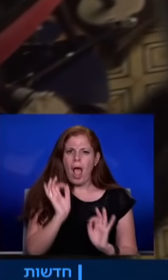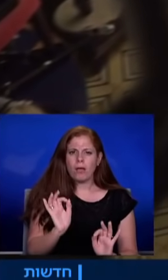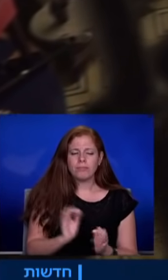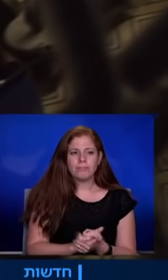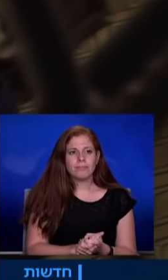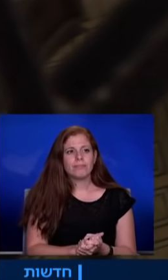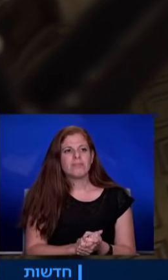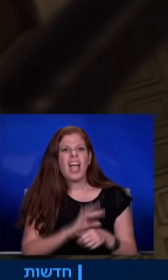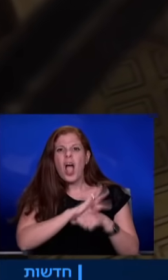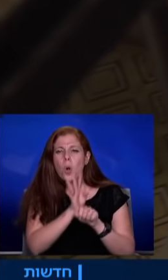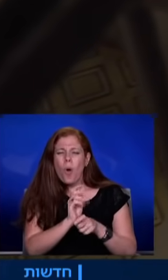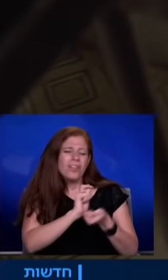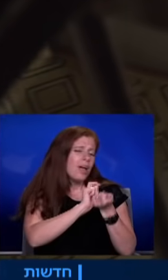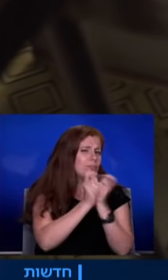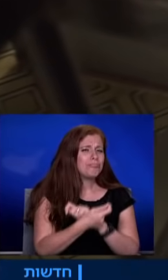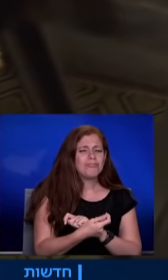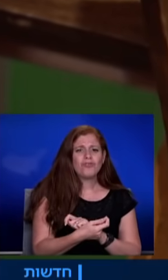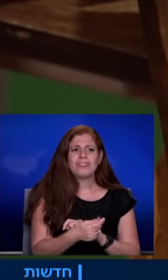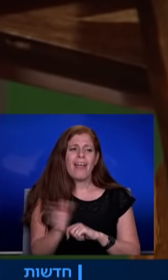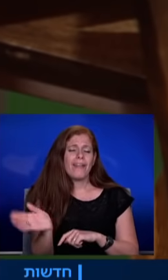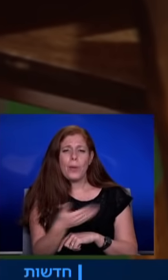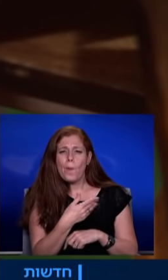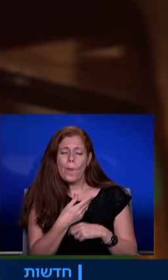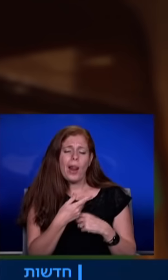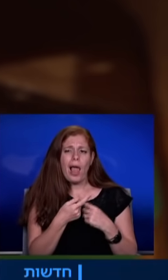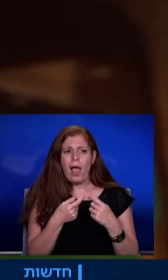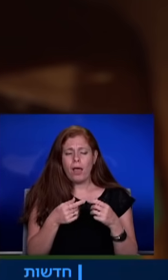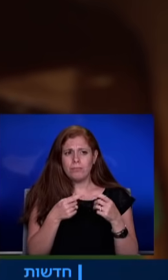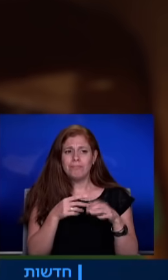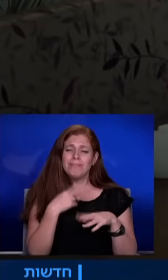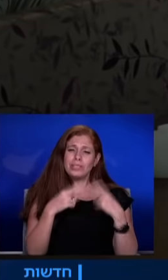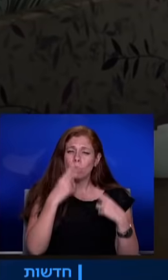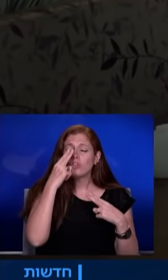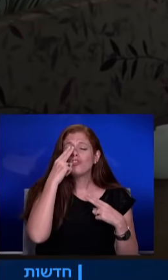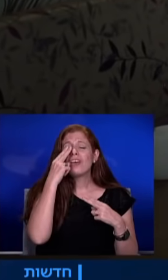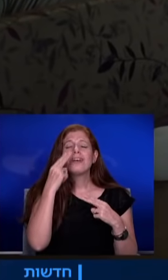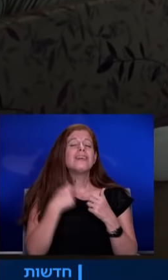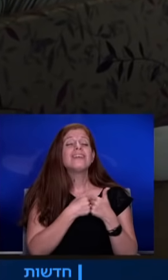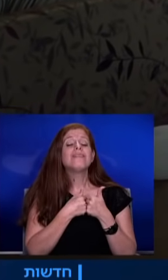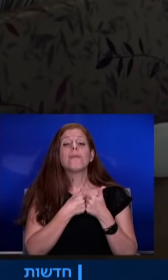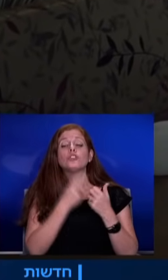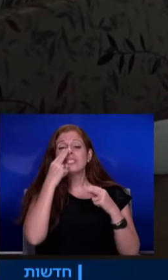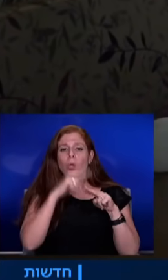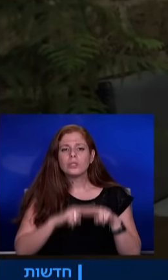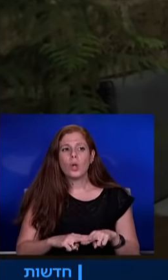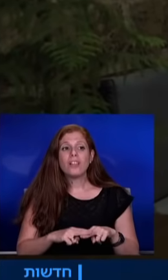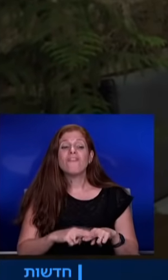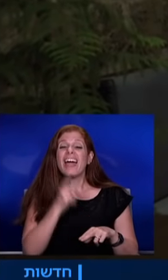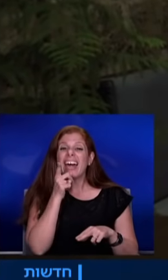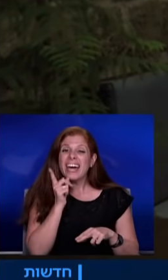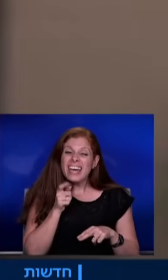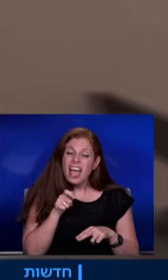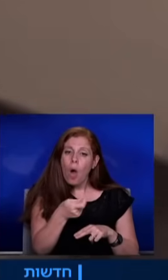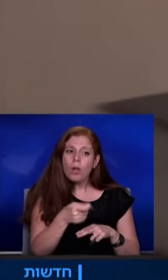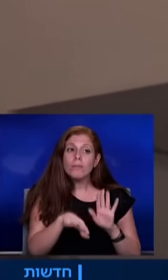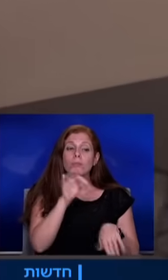את הקלפים אצל בעלי המסעדות והברים שנאבקו להשאיר את הראש מעל המים, וחייבה אותם למצוא פתרונות יצירתיים שיאפשרו